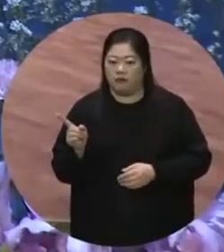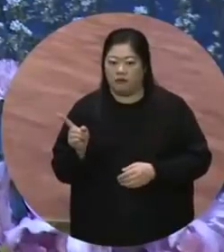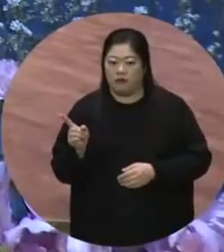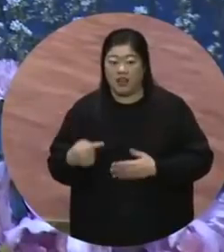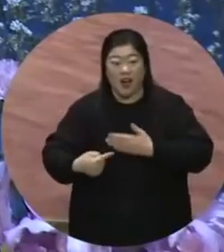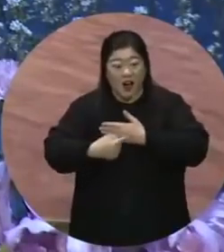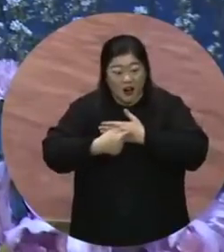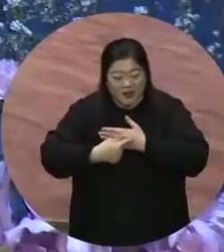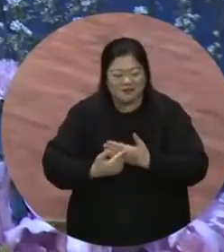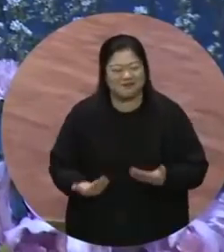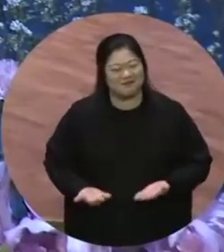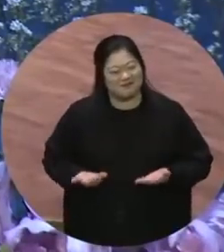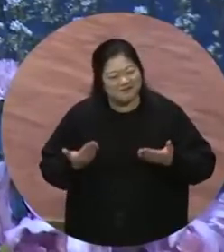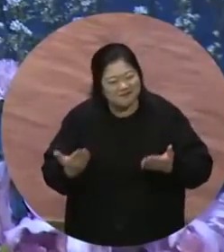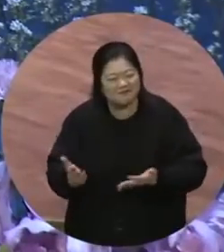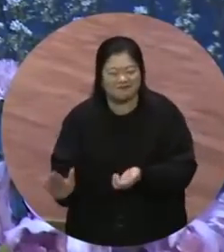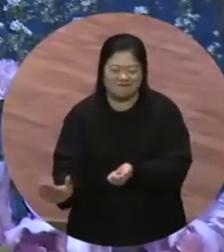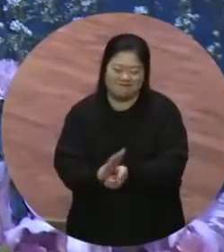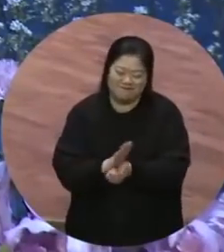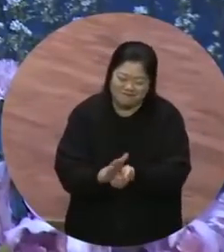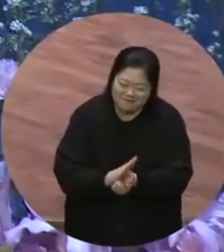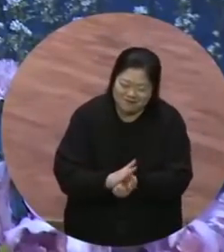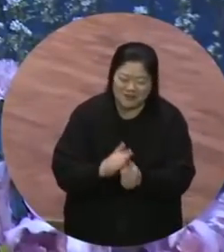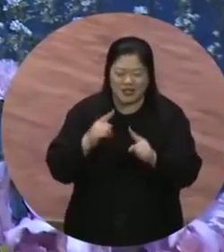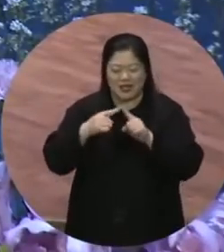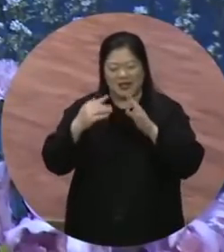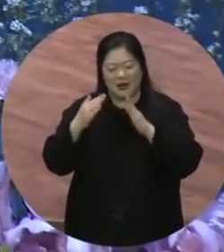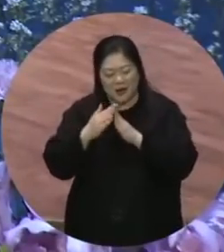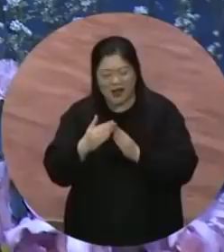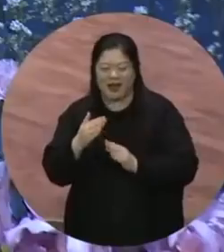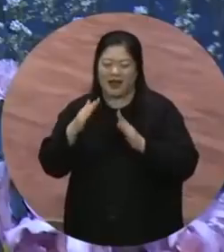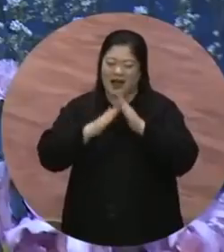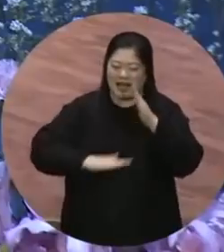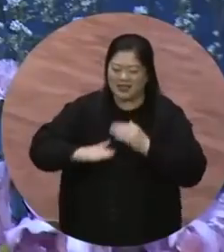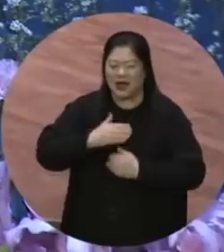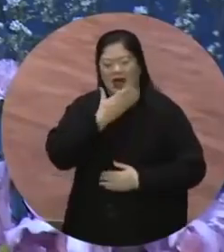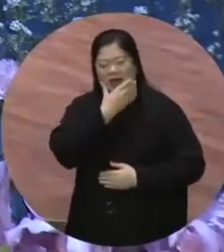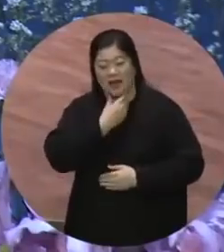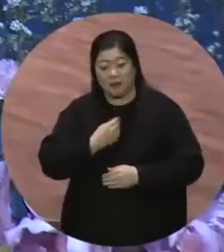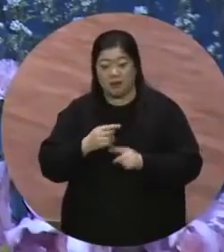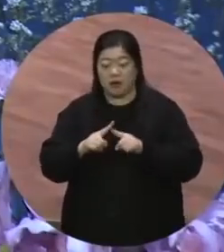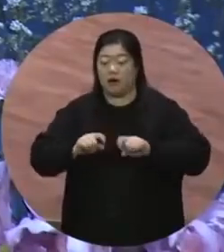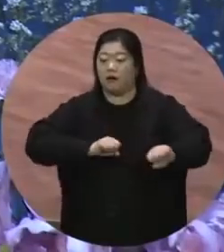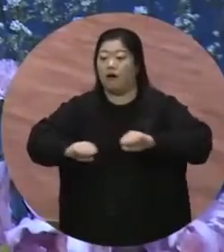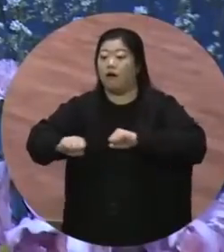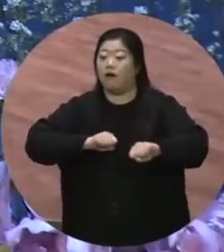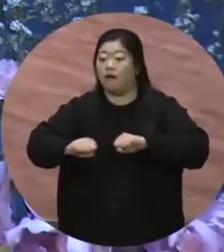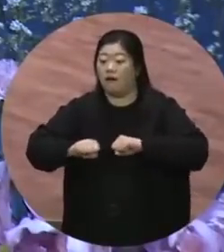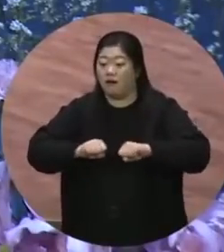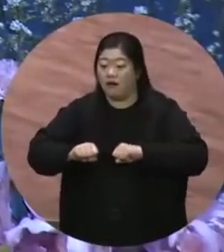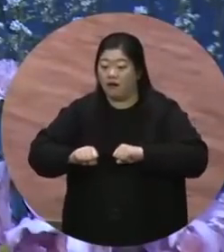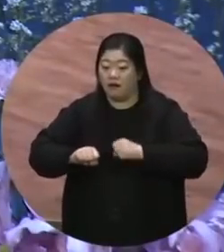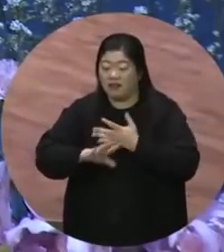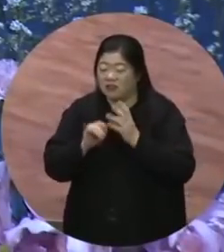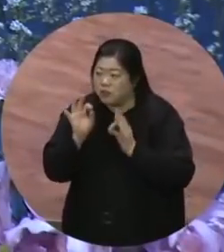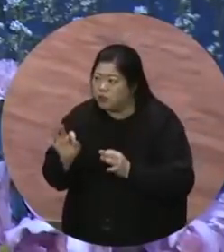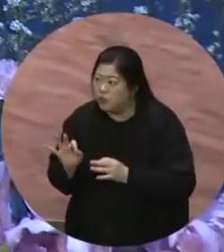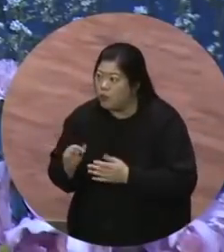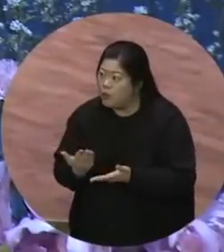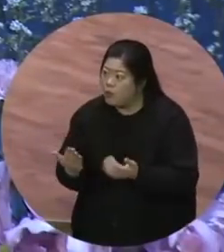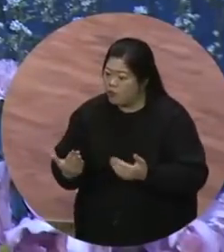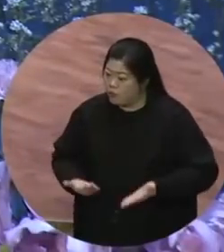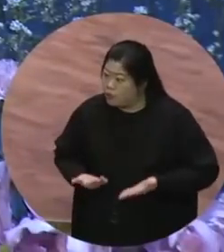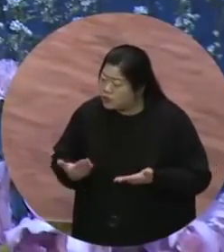봉사, 행복한 가정, 이런 것들로 인해서 활동하기 때문에, 세상 사람들은 큰 거부감을